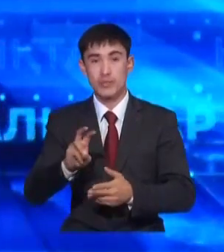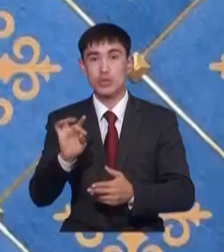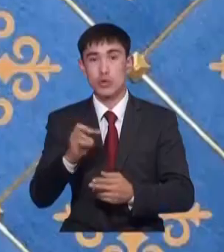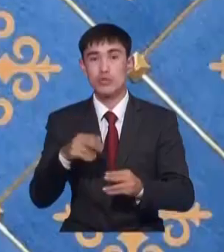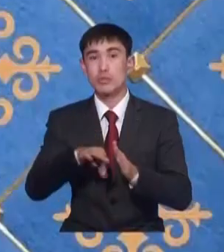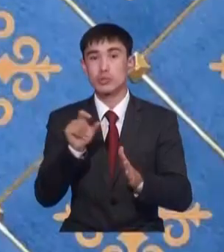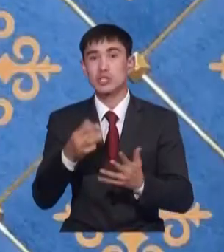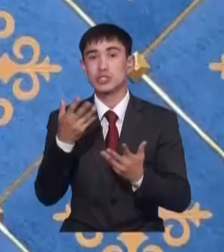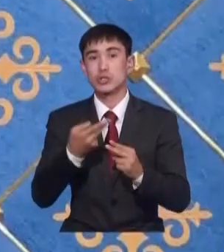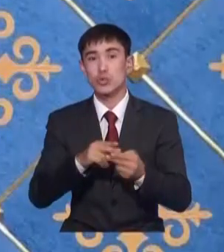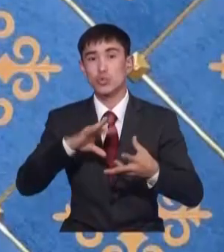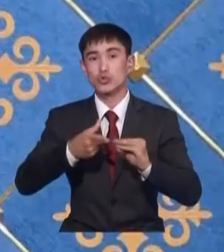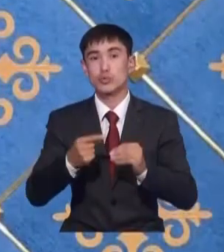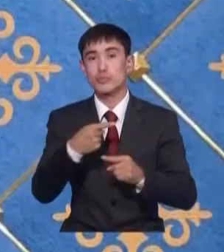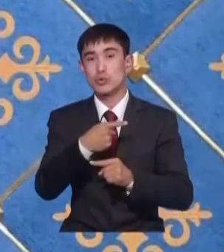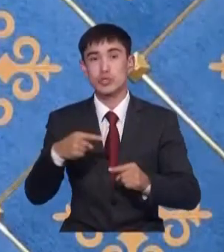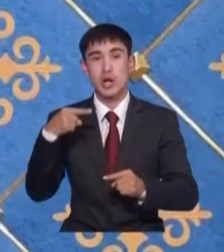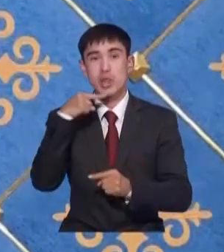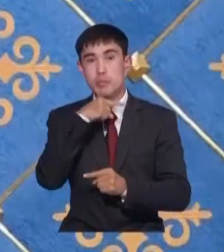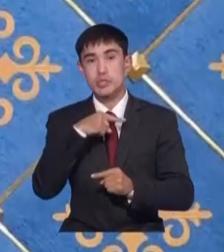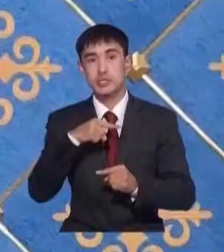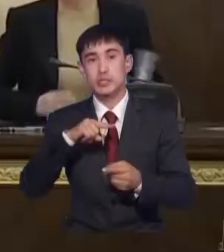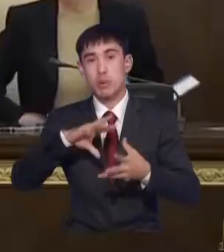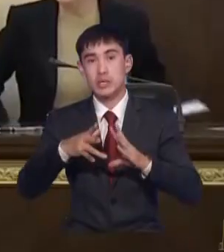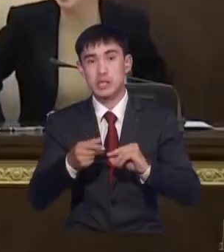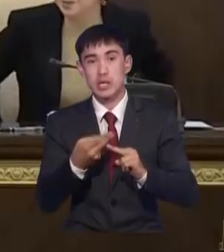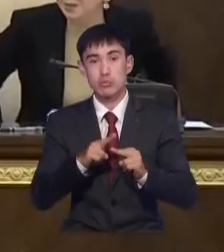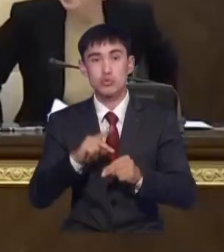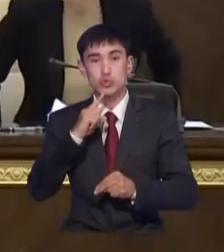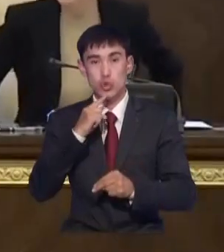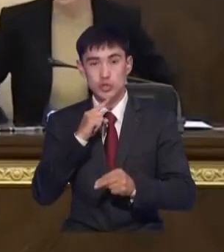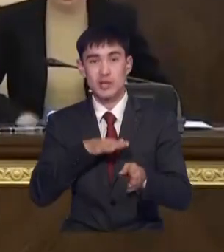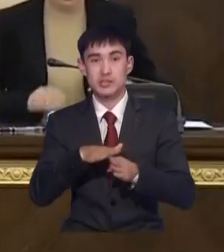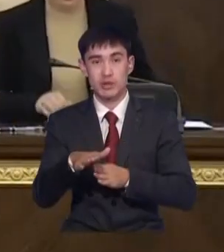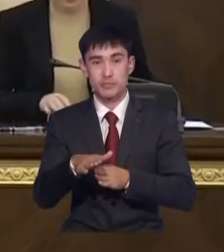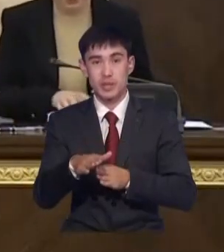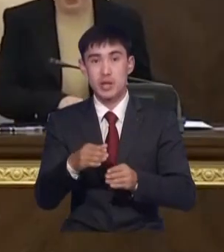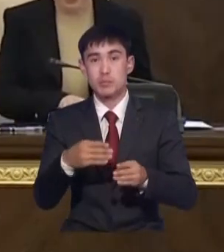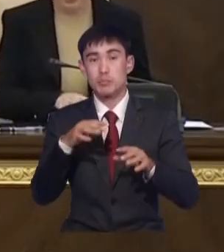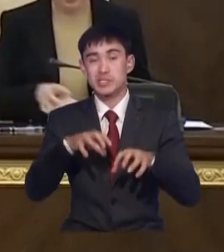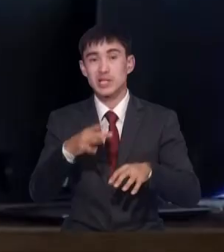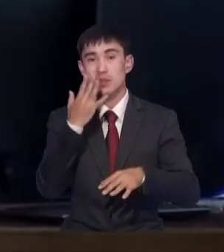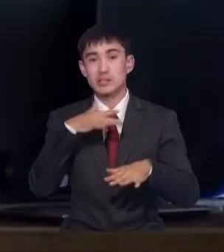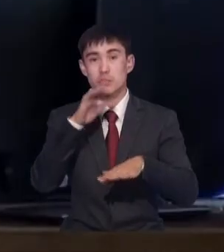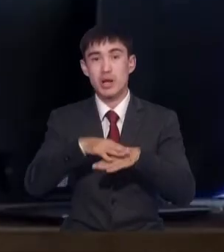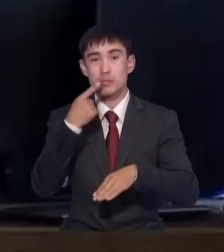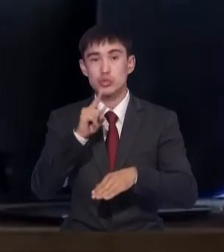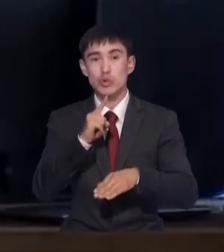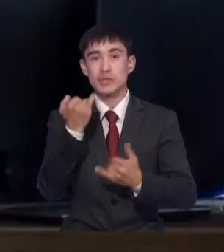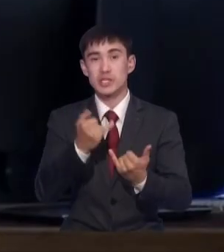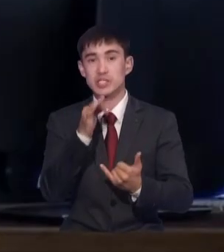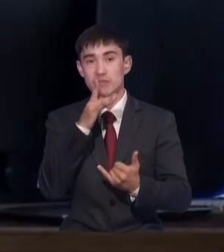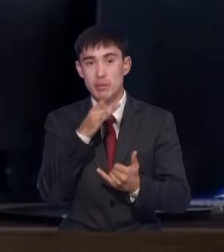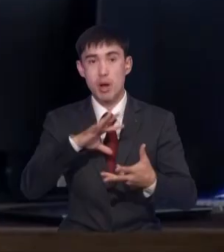Однако депутаты считают, что с учетом текущих экономических показателей это будет сложно реализовать. Председатель Нацбанка отметил,